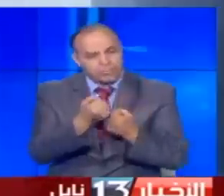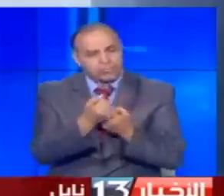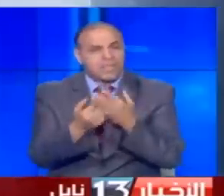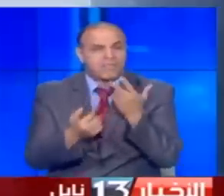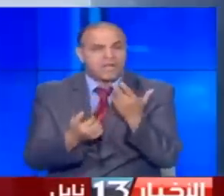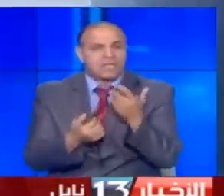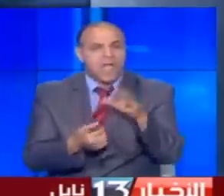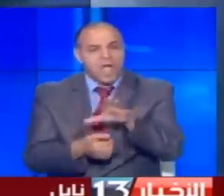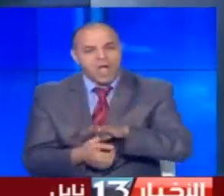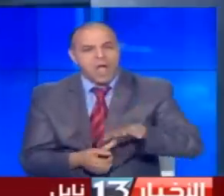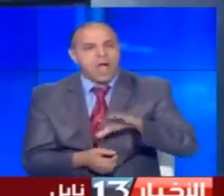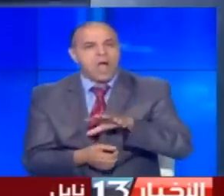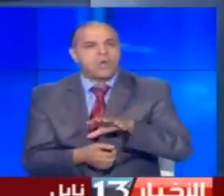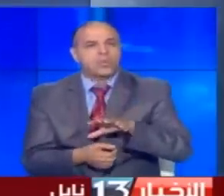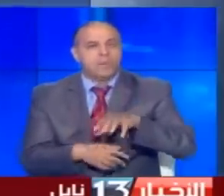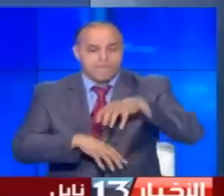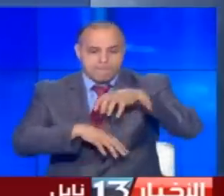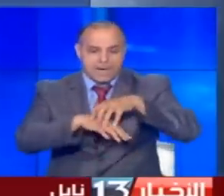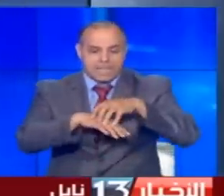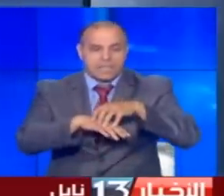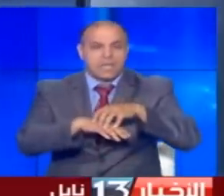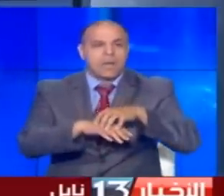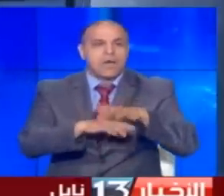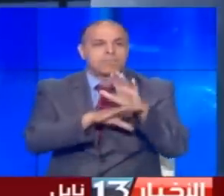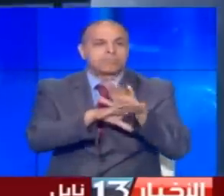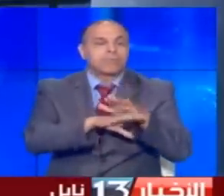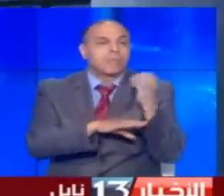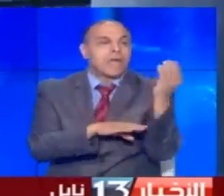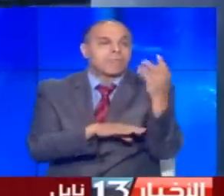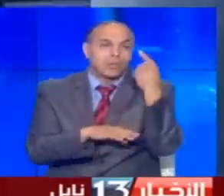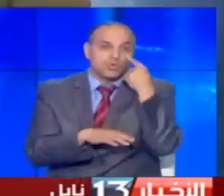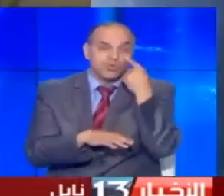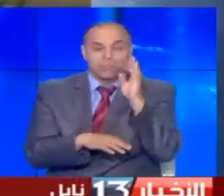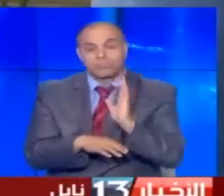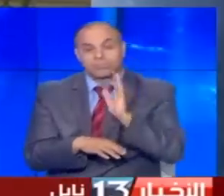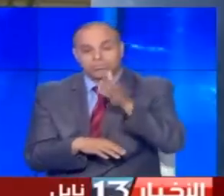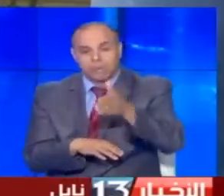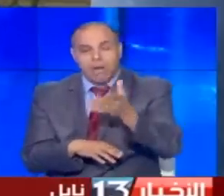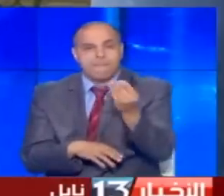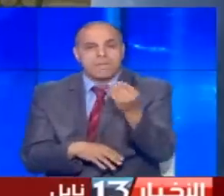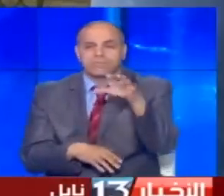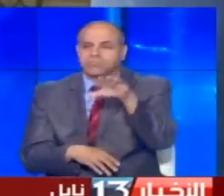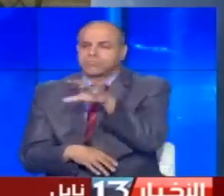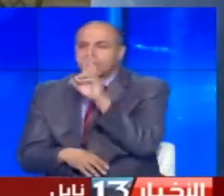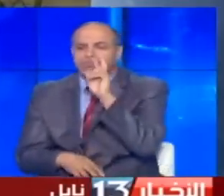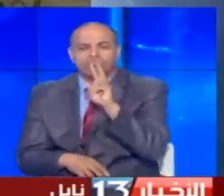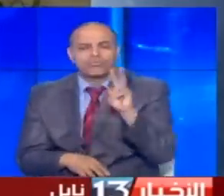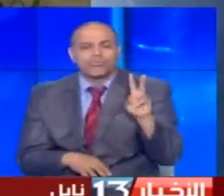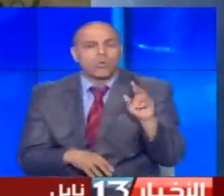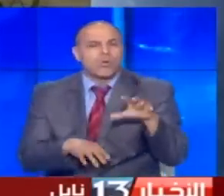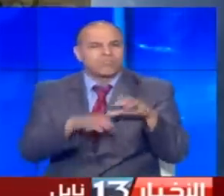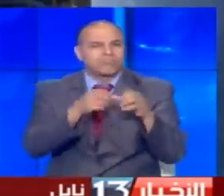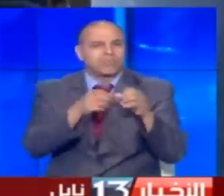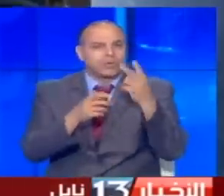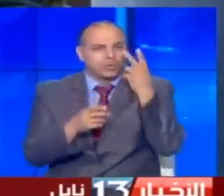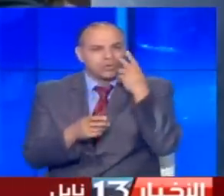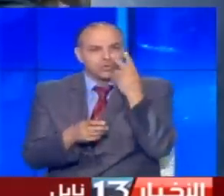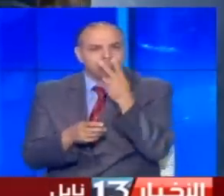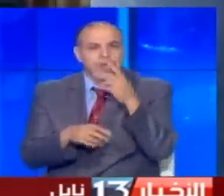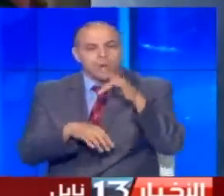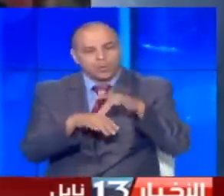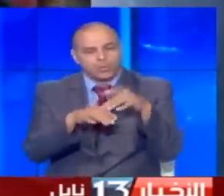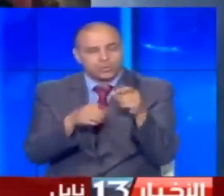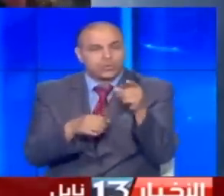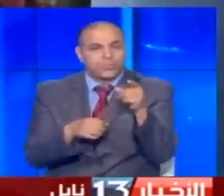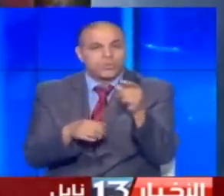بقاعه العمليات المركزيه للحمايه المدنيه تنقل الى عدد من المناطق المنكوبه وعين الاضرار التي لحقت ها